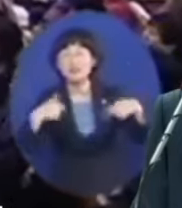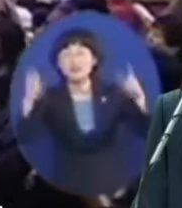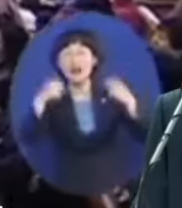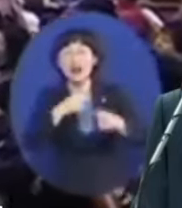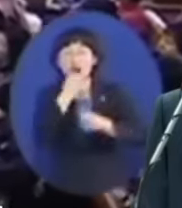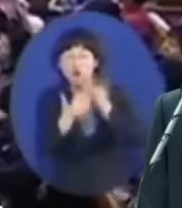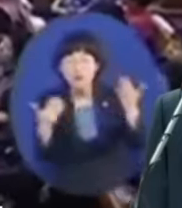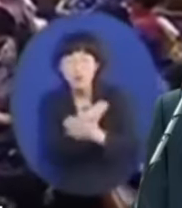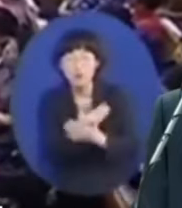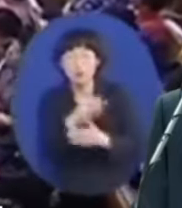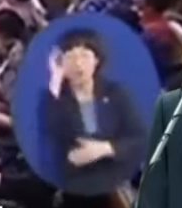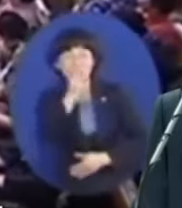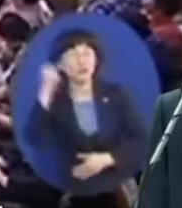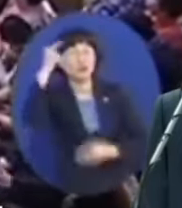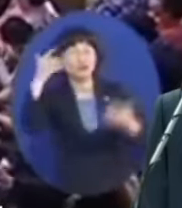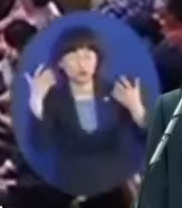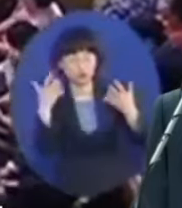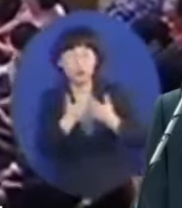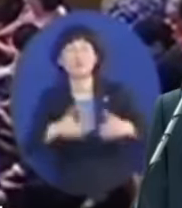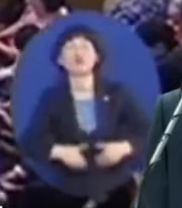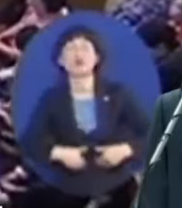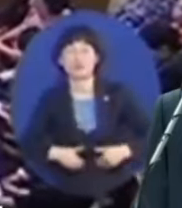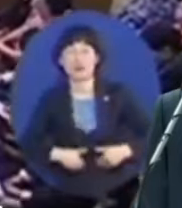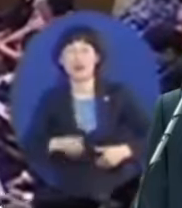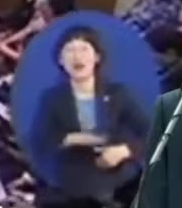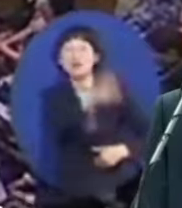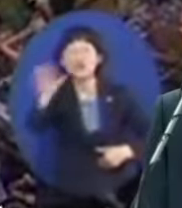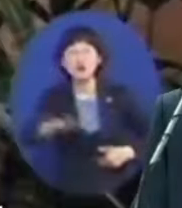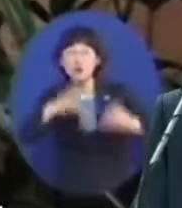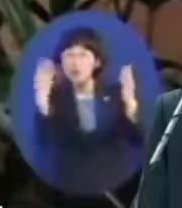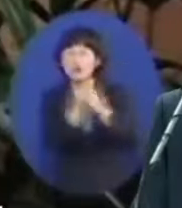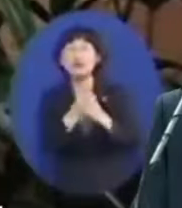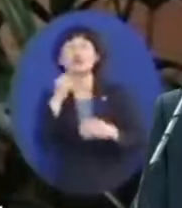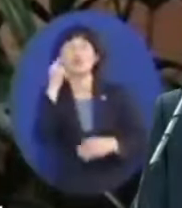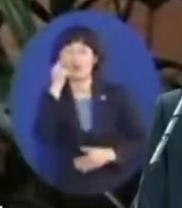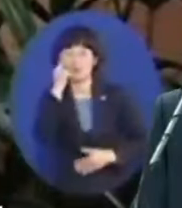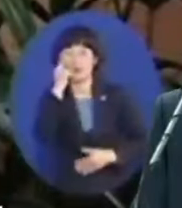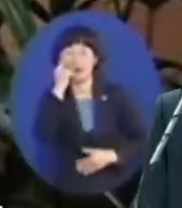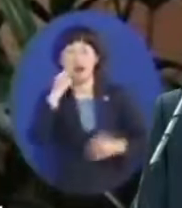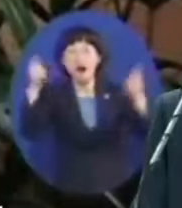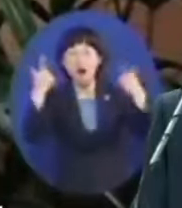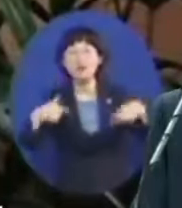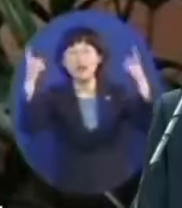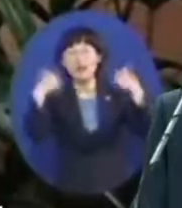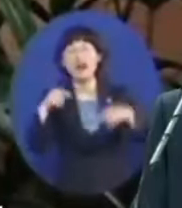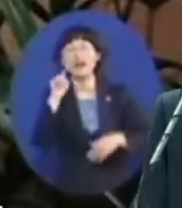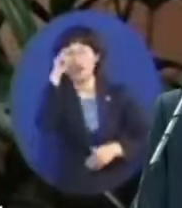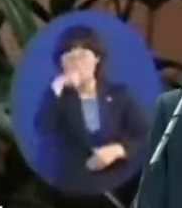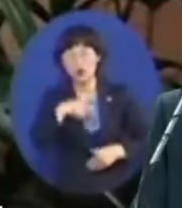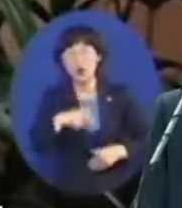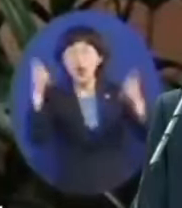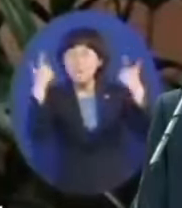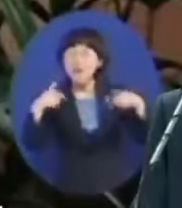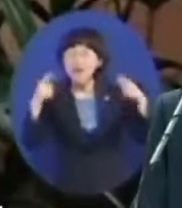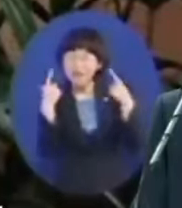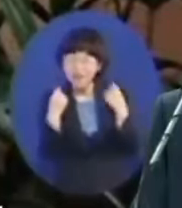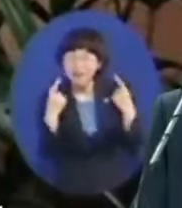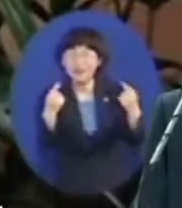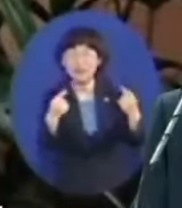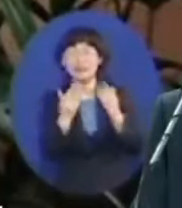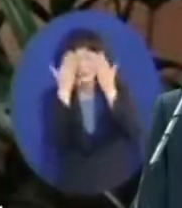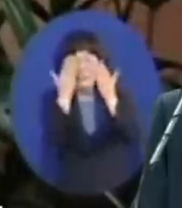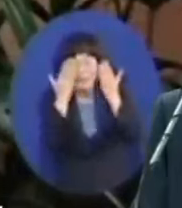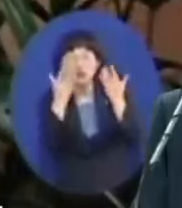늘 성령 충만을 간구해야 되는 것입니다. 우리는 완전하지 못합니다. 언제나 더러워지는 것입니다. 매일같이 세수하지